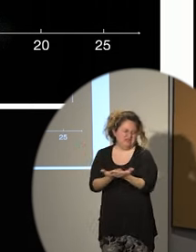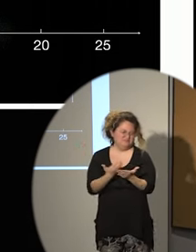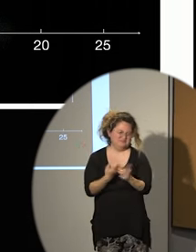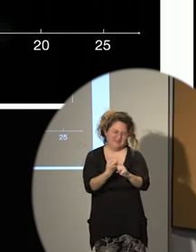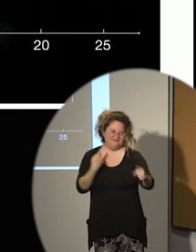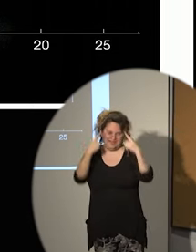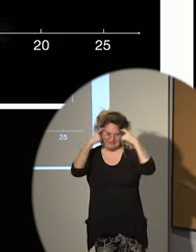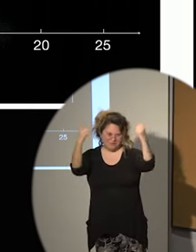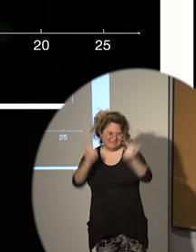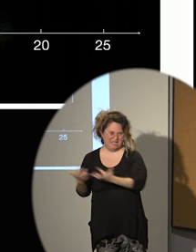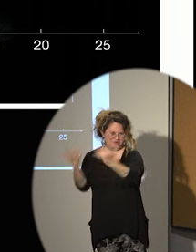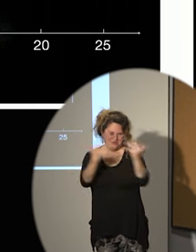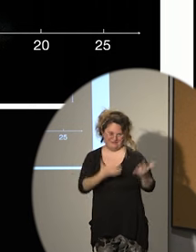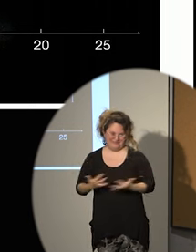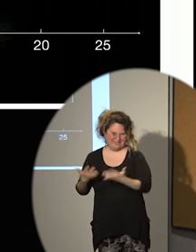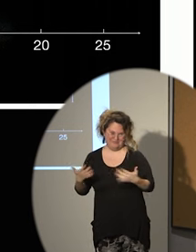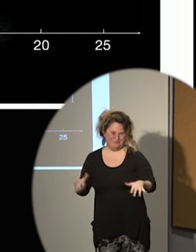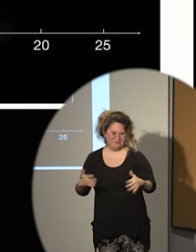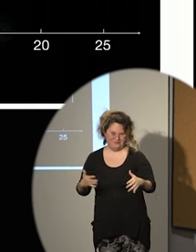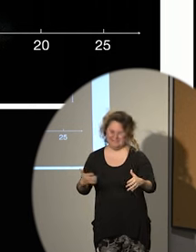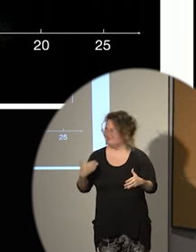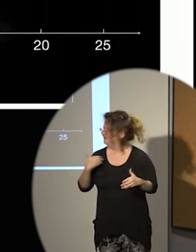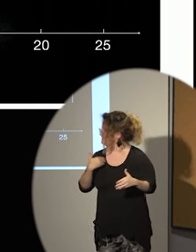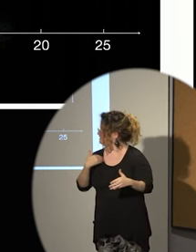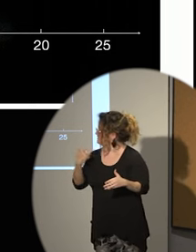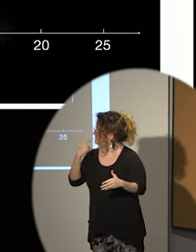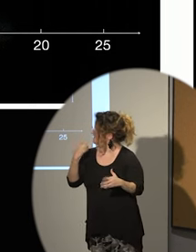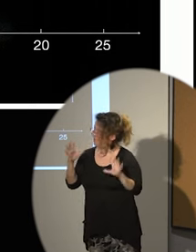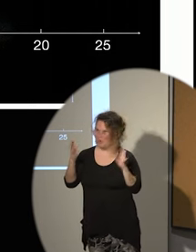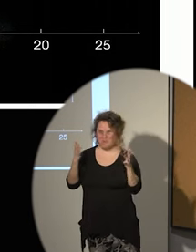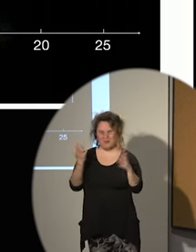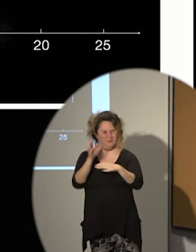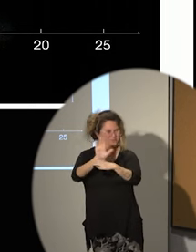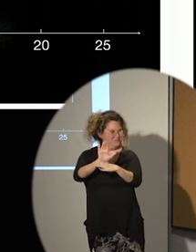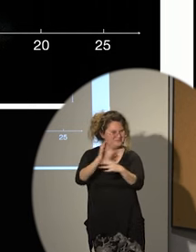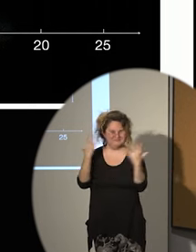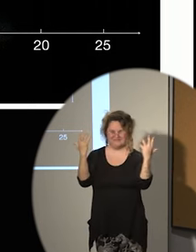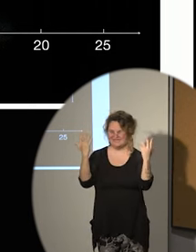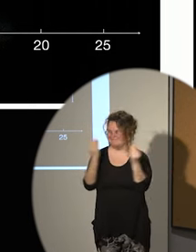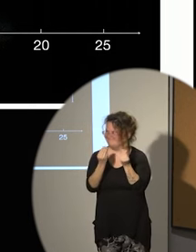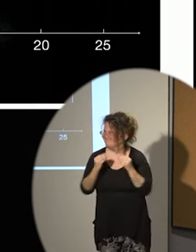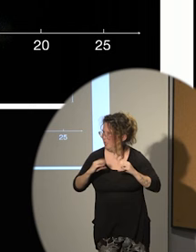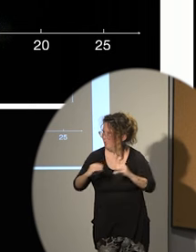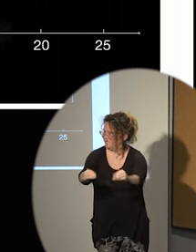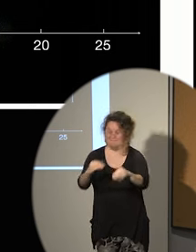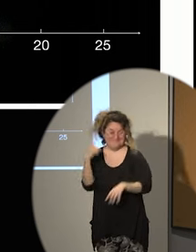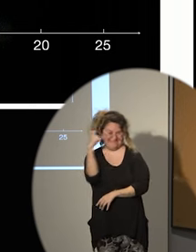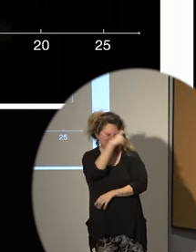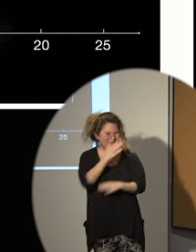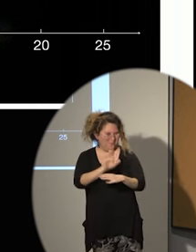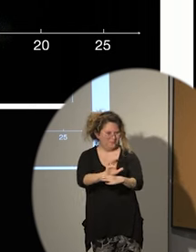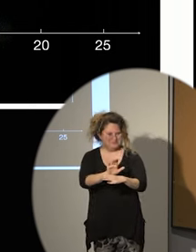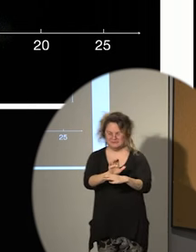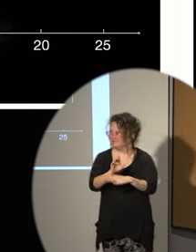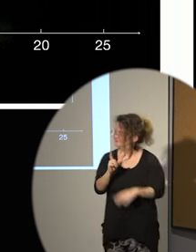avec les mains, c'est une très bonne question. Il faut que je trouve un moyen de montrer ça avec les mains. Mais c'est pas si facile. On doit pouvoir le faire